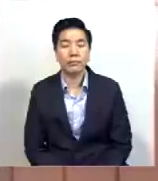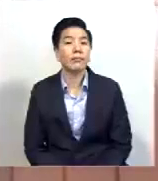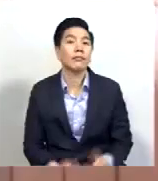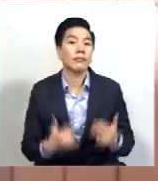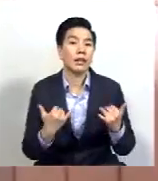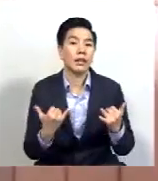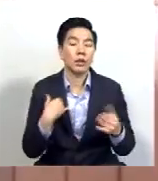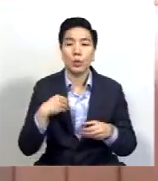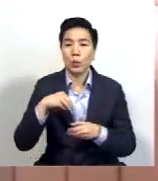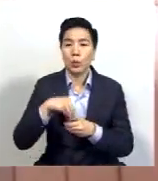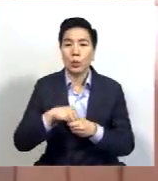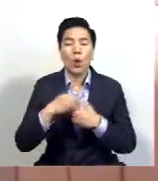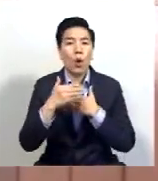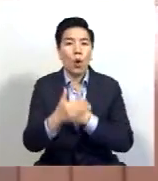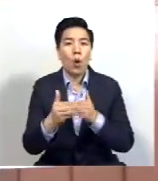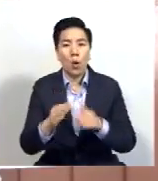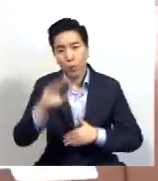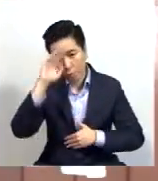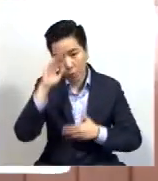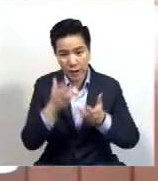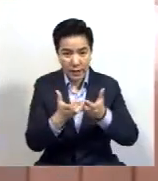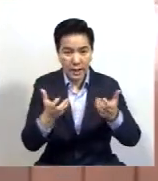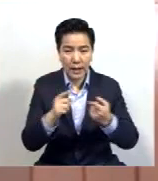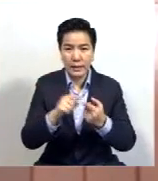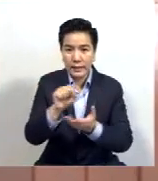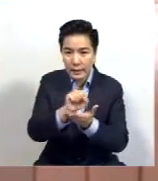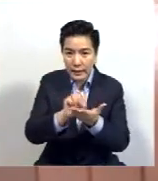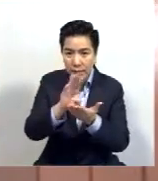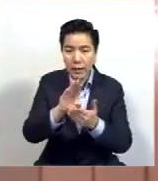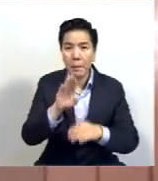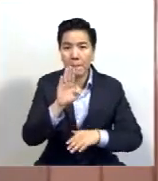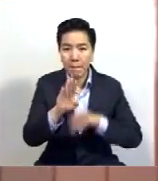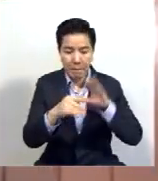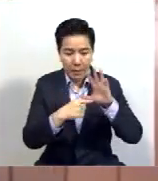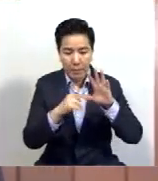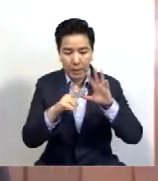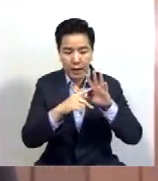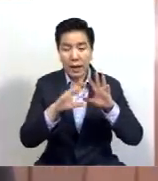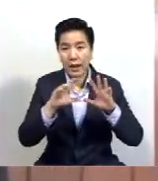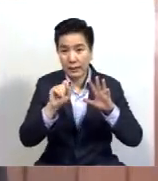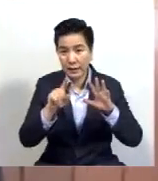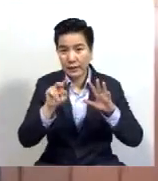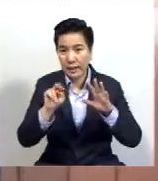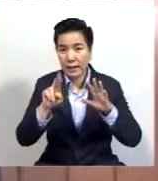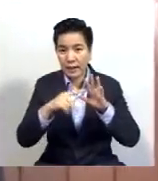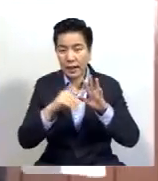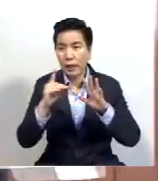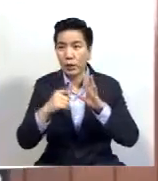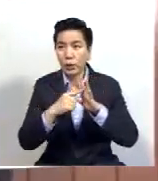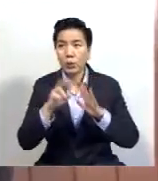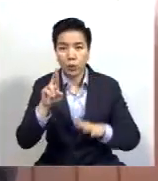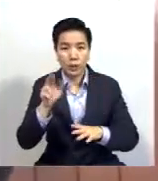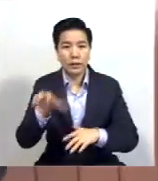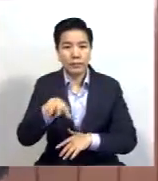นี้นะคะดิฉันก็อยู่ที่หอผู้ป่วยแยกโรคสถาบันบำราศนราดูรกับนายแพทย์อภิชาติวชิรพันธ์ผู้อำนวยการสถาบันบำราศน